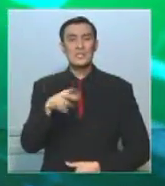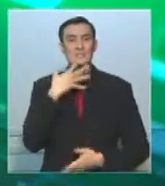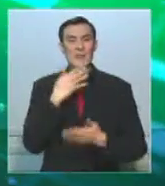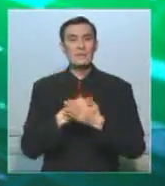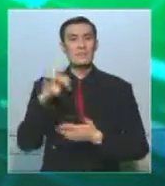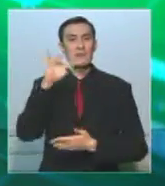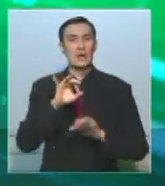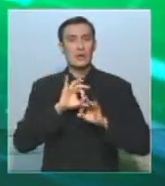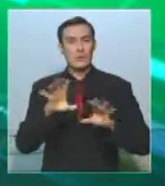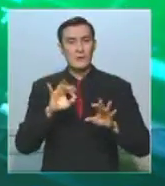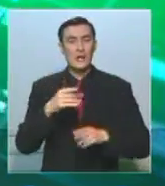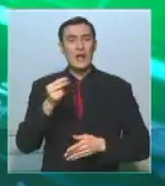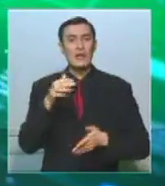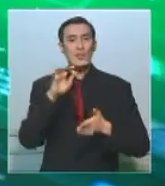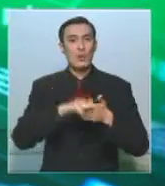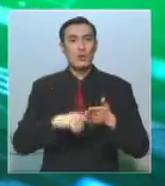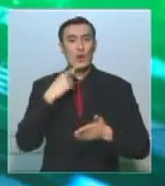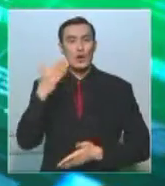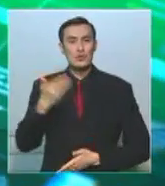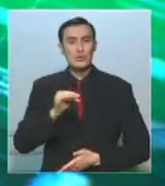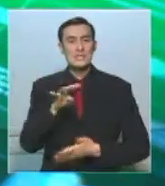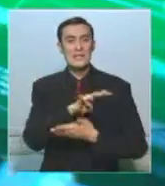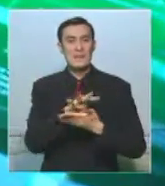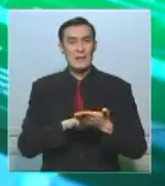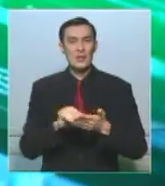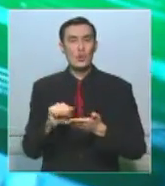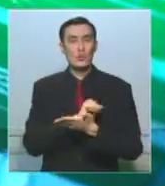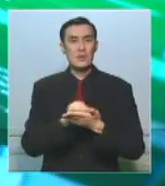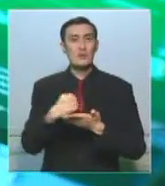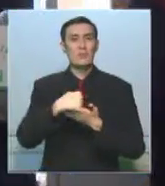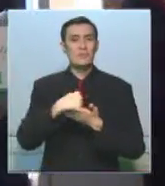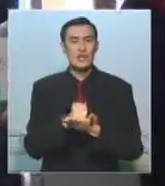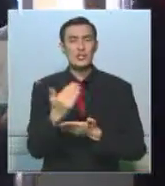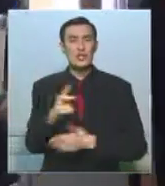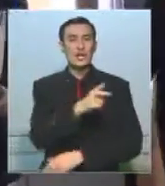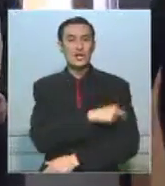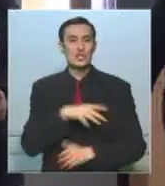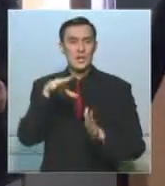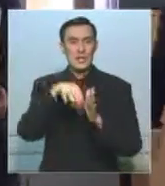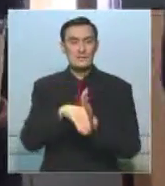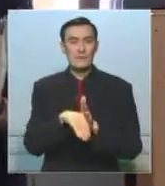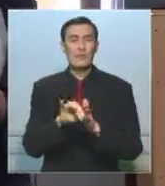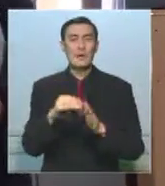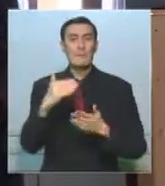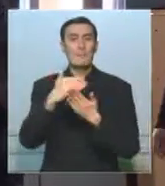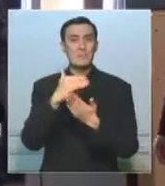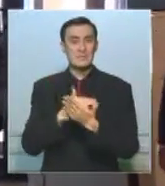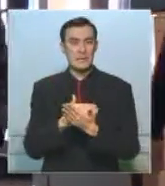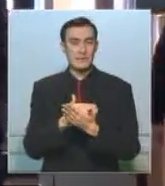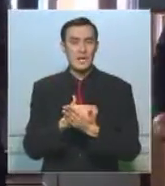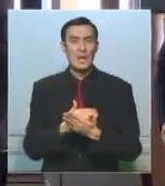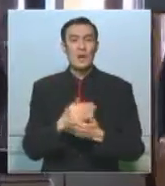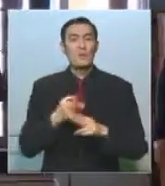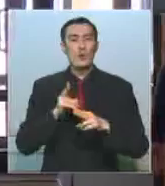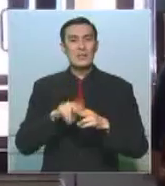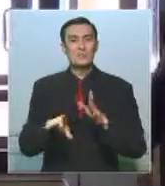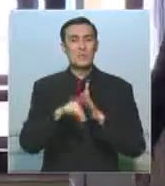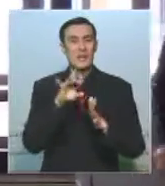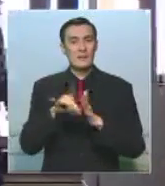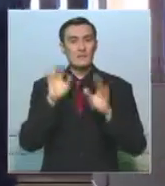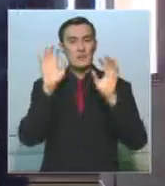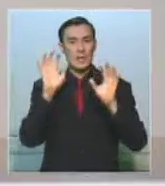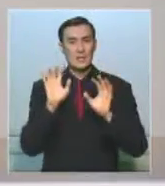биографические данные, налоговую отчетность, заявление, а также документы, подтверждающие членство лиц, включенных в партийный список. Согласно